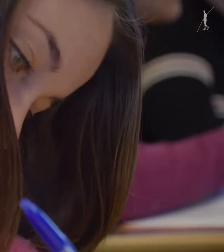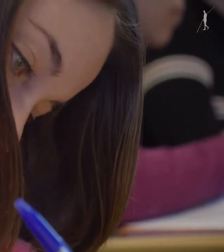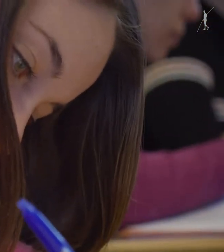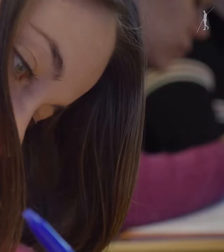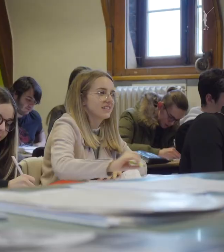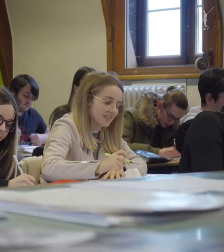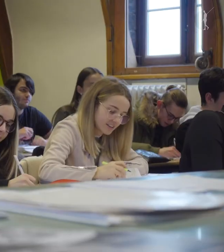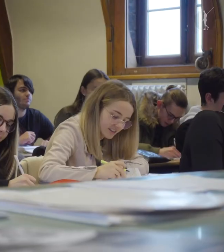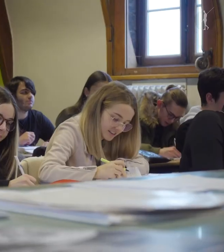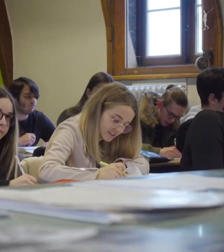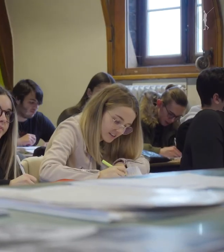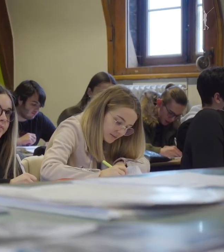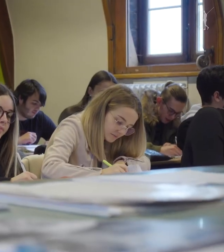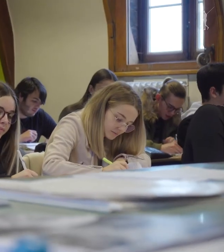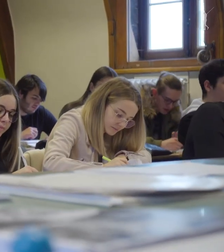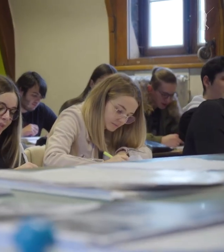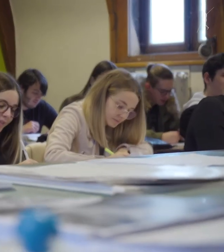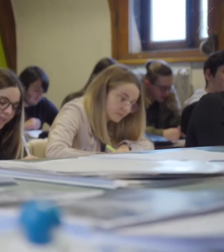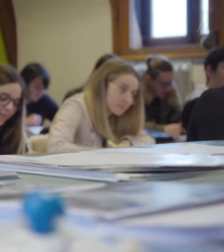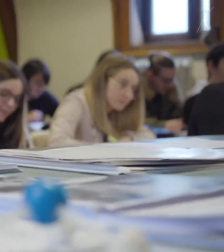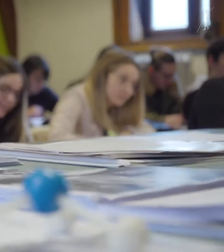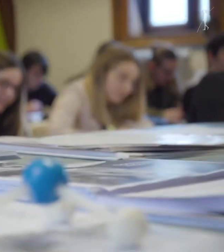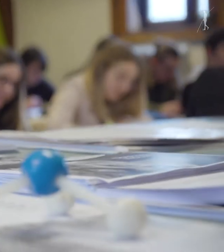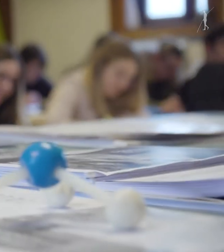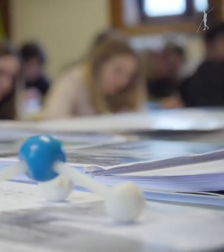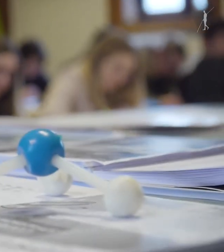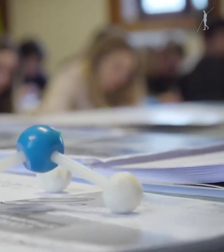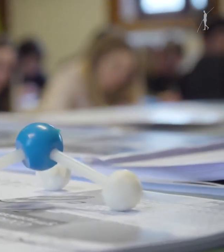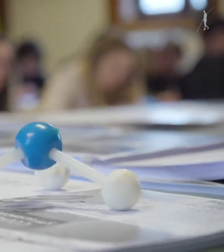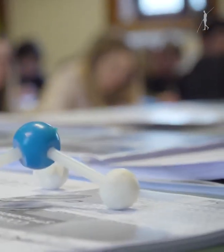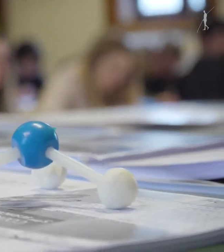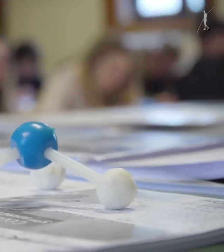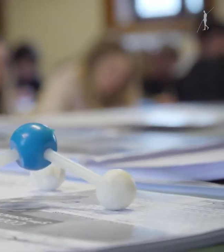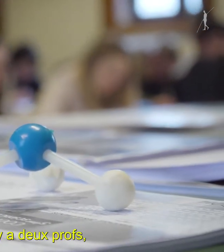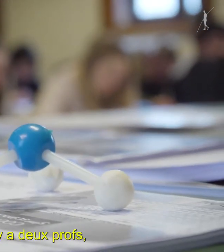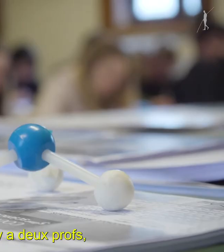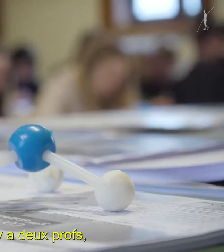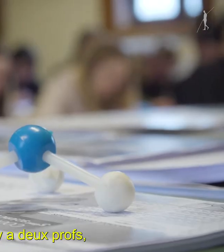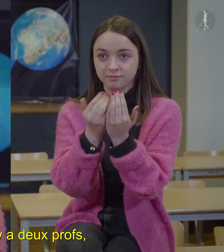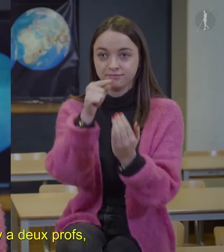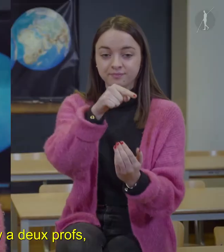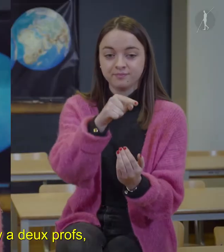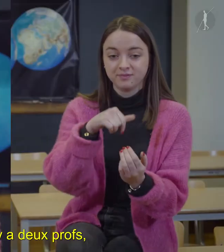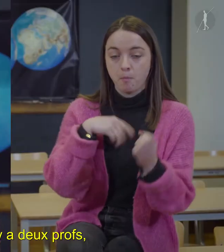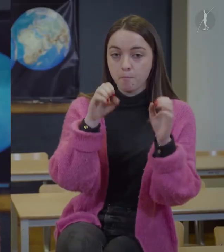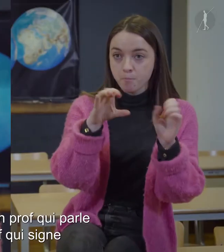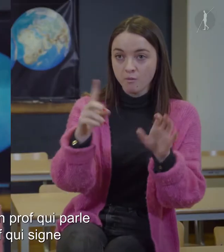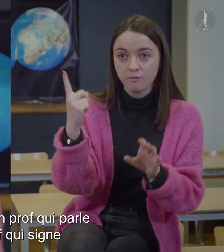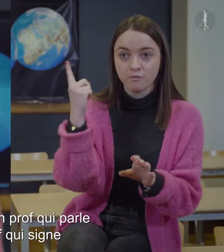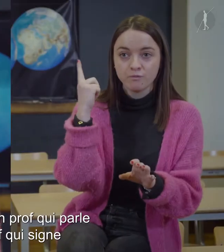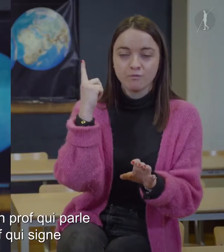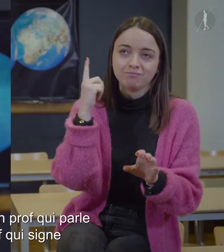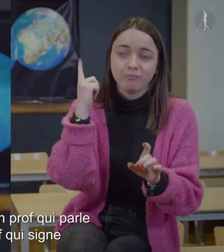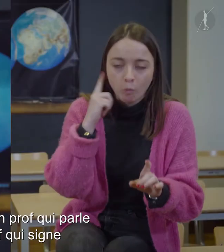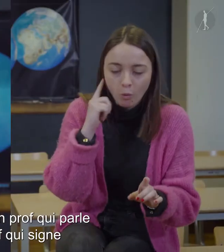Alors, j'attends. Vous avez le soluté et vous avez le solvant. En classe, il y a deux profs,